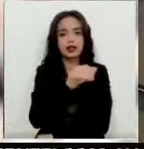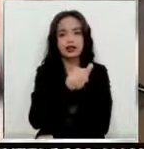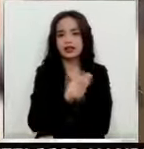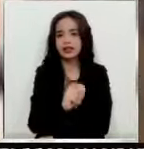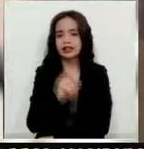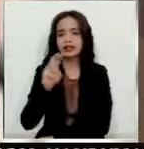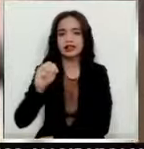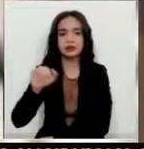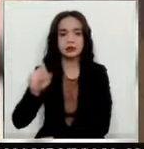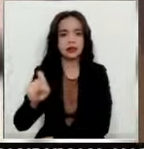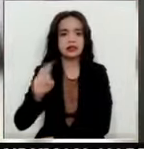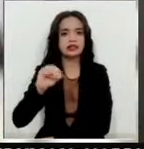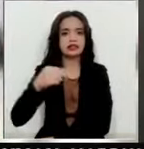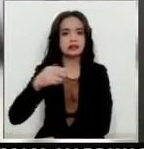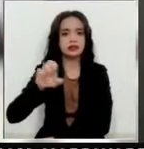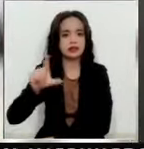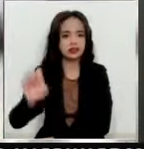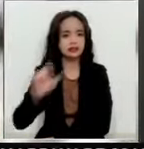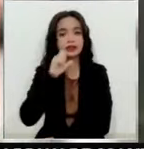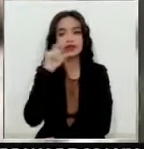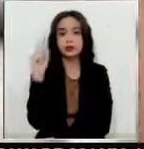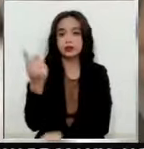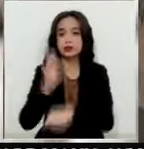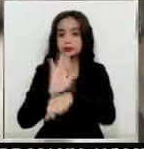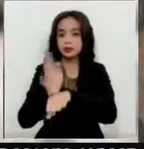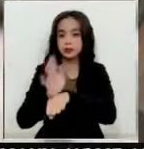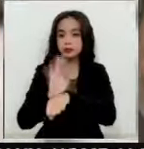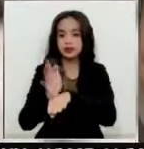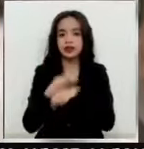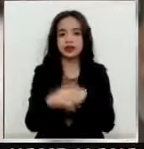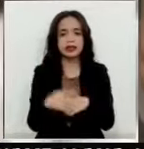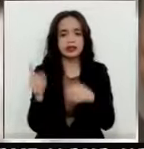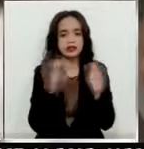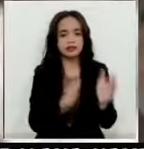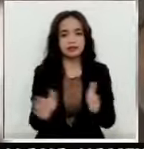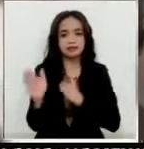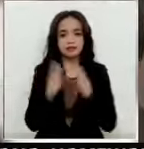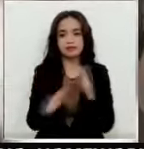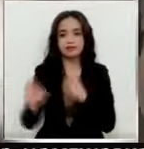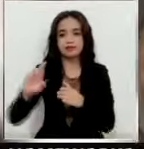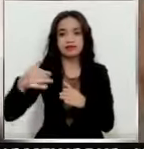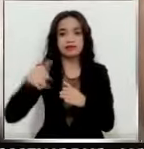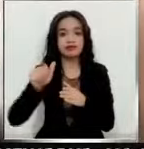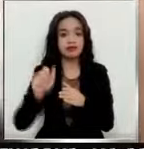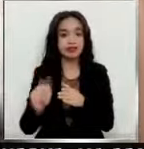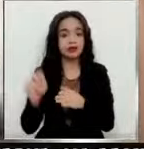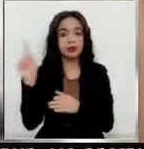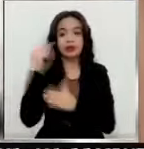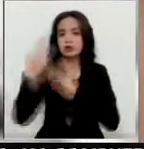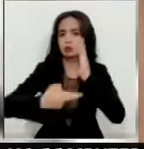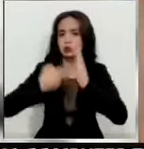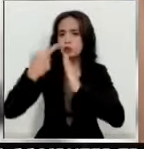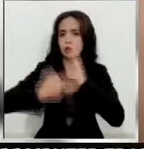Michelle. Bukod sa movie, pinaghahandaan na ni Rian ang pasabog niyang role sa Encantadia Chronicles